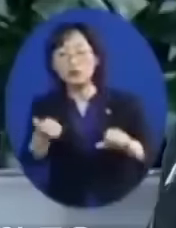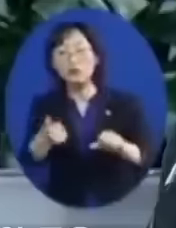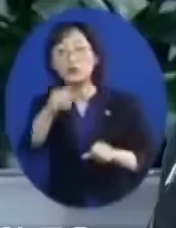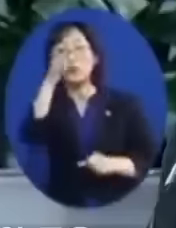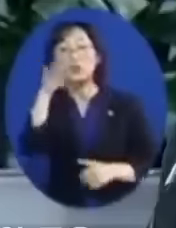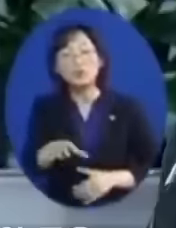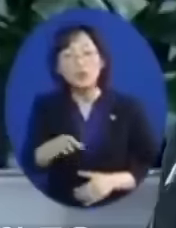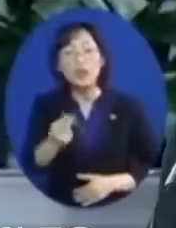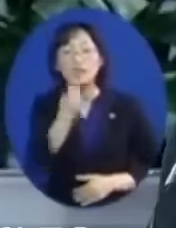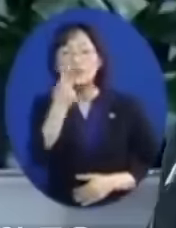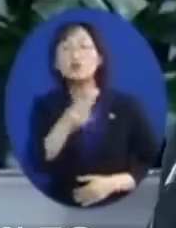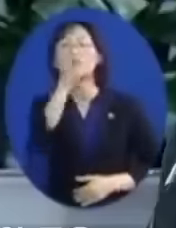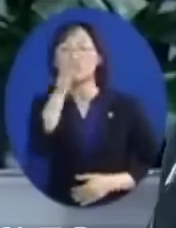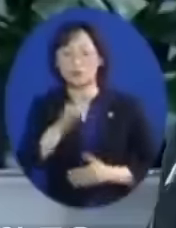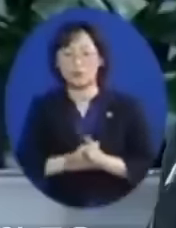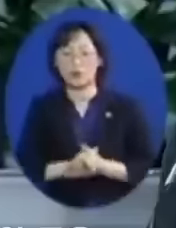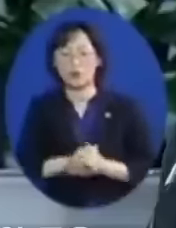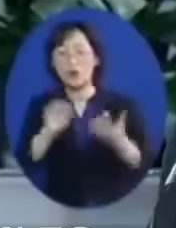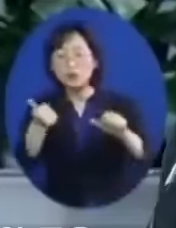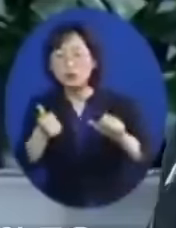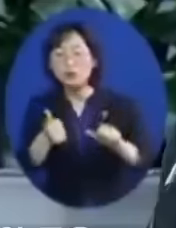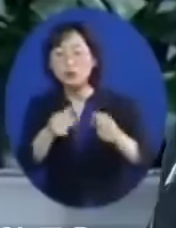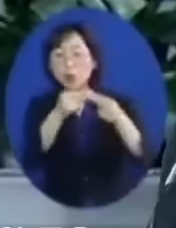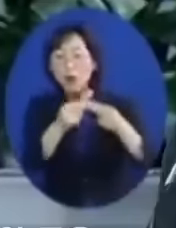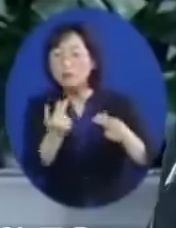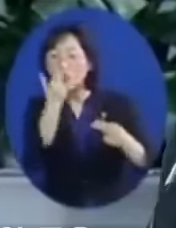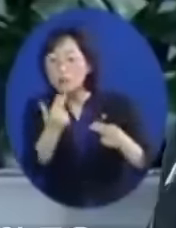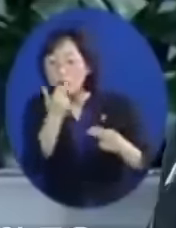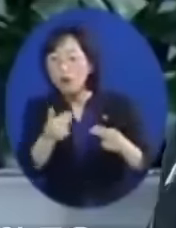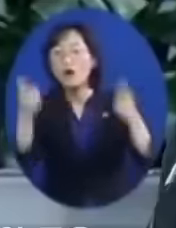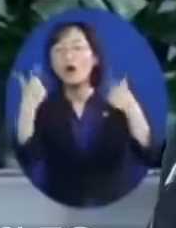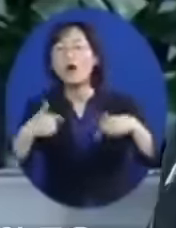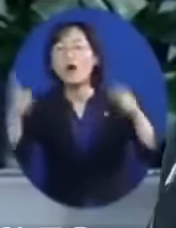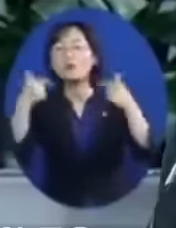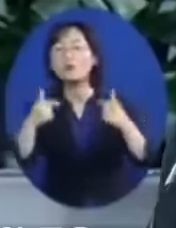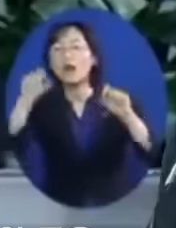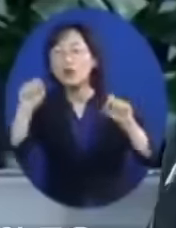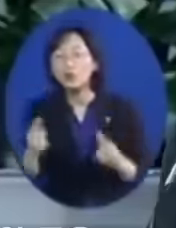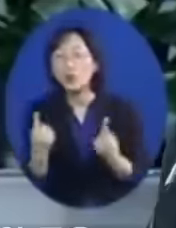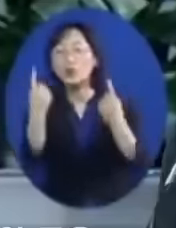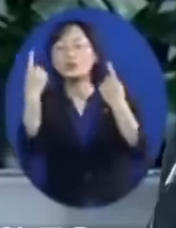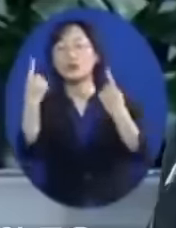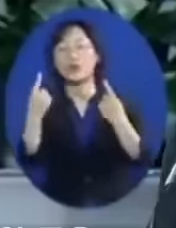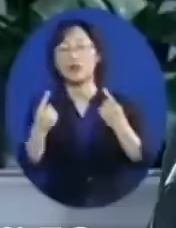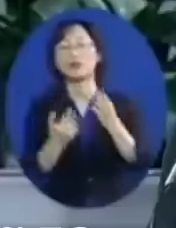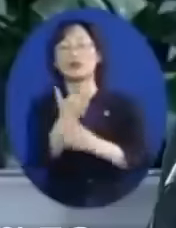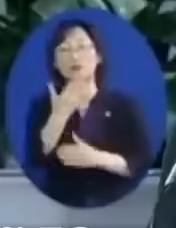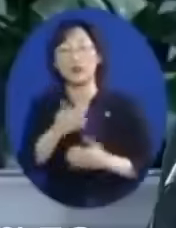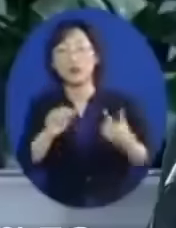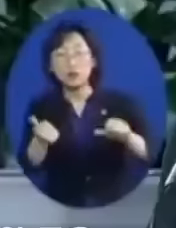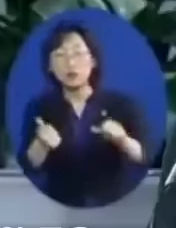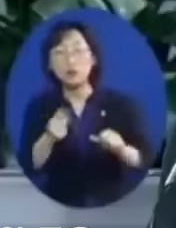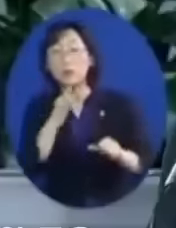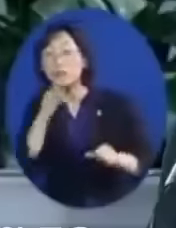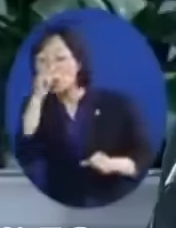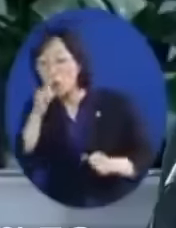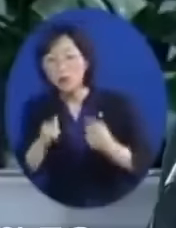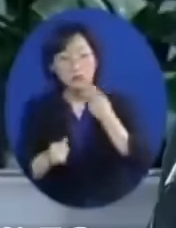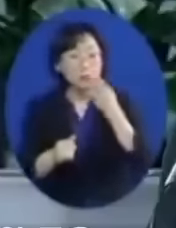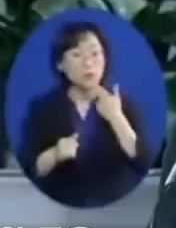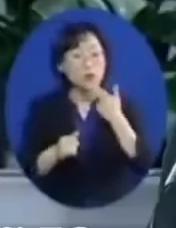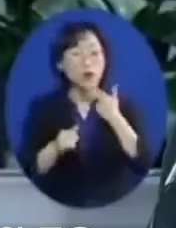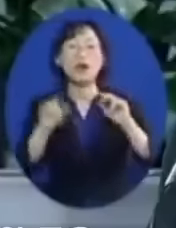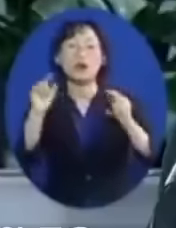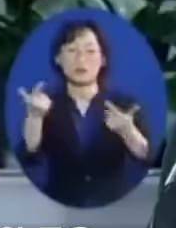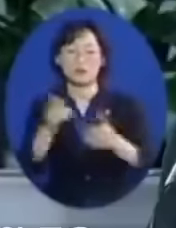곳에 생명이 있는 것입니다. 죽음과 생명은 언제나 동시에 일어나는 것입니다. 죽음만 있고 생명이 없는 것은